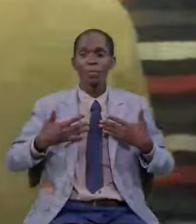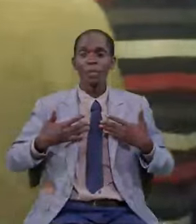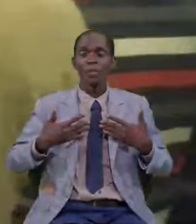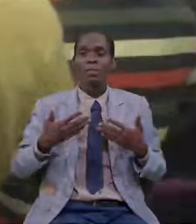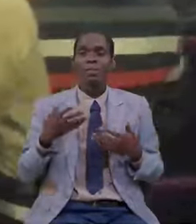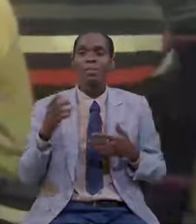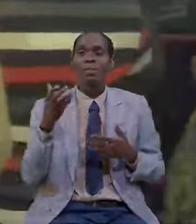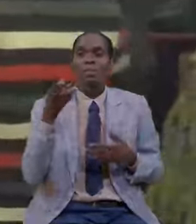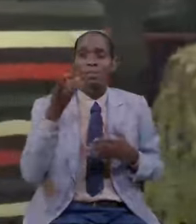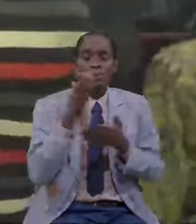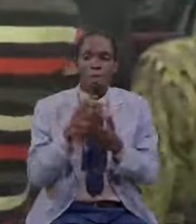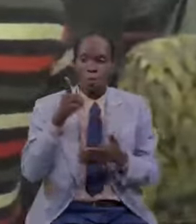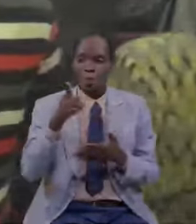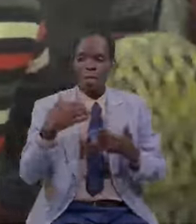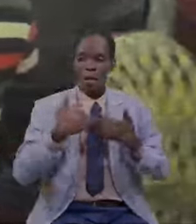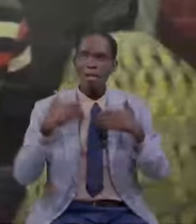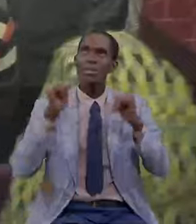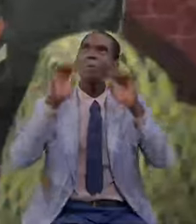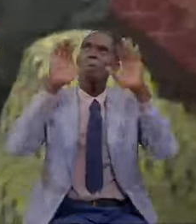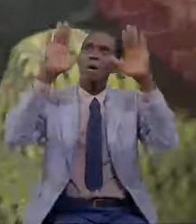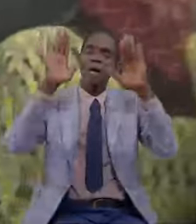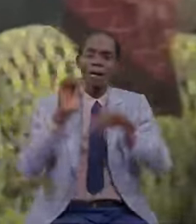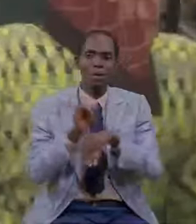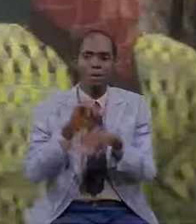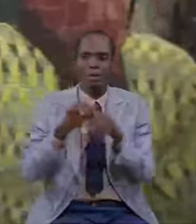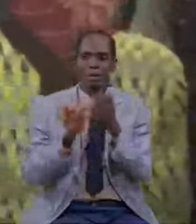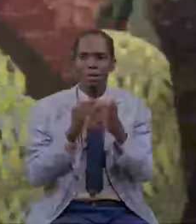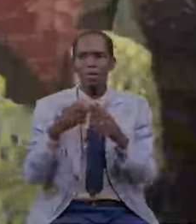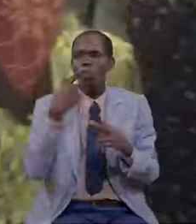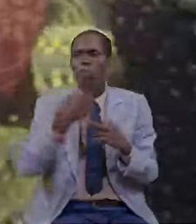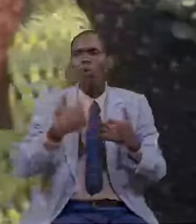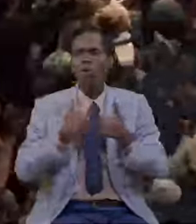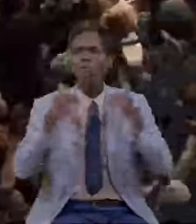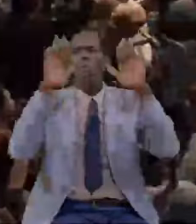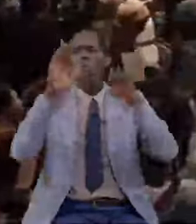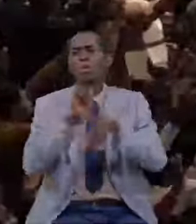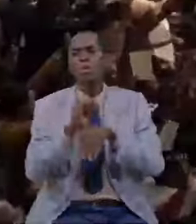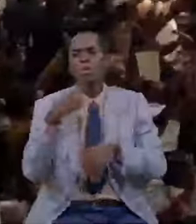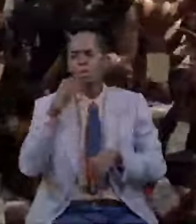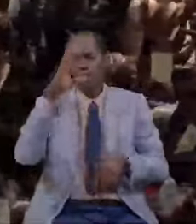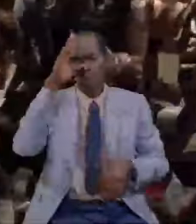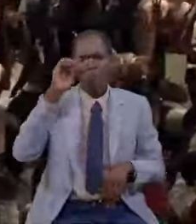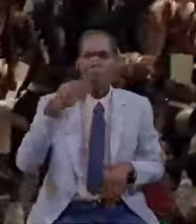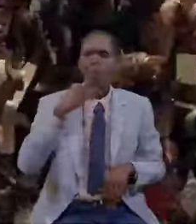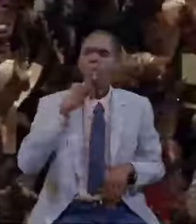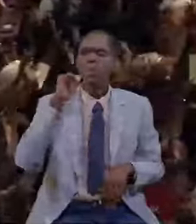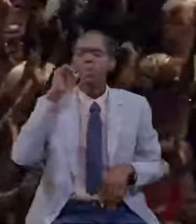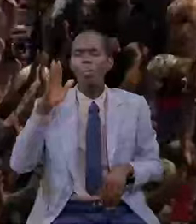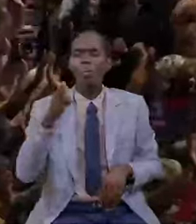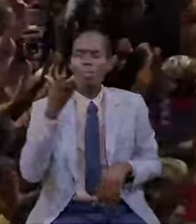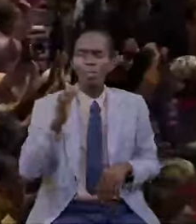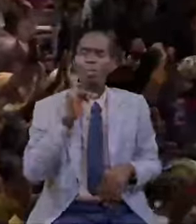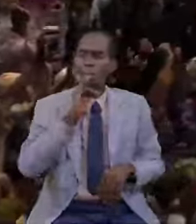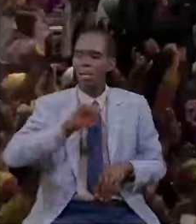Quelqu'un là-bas a son miracle. Où est la personne? Où est-elle? Une